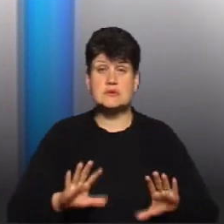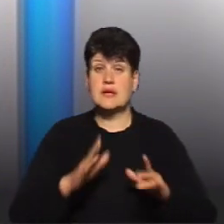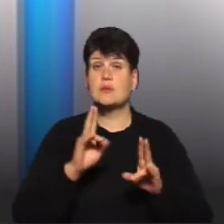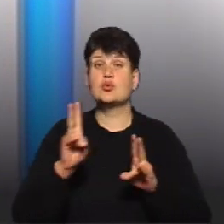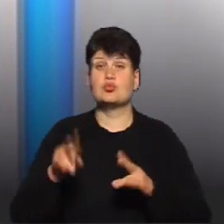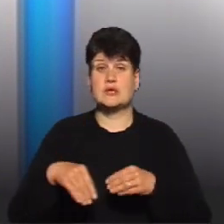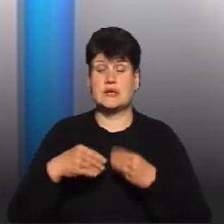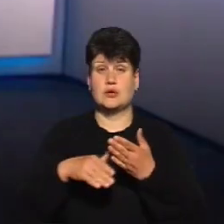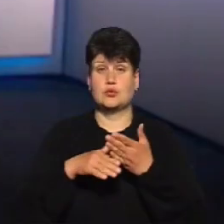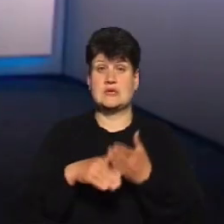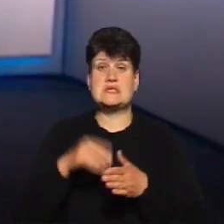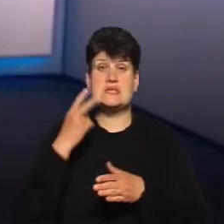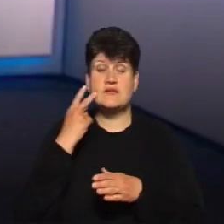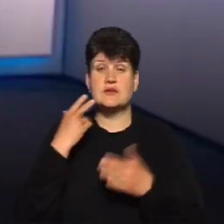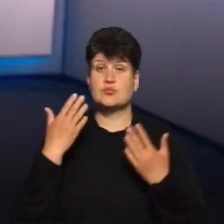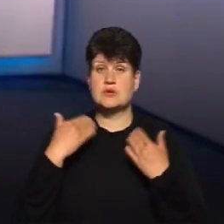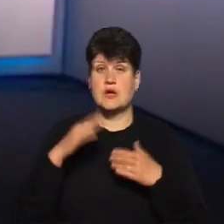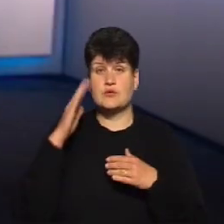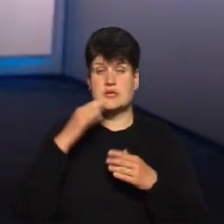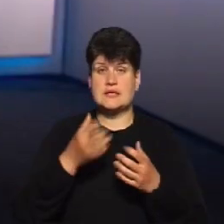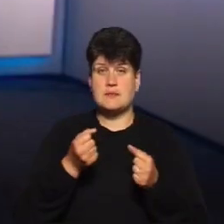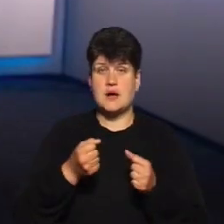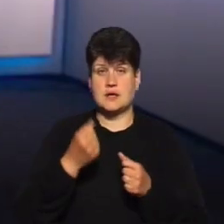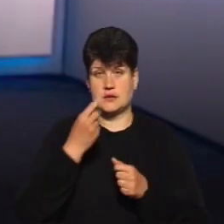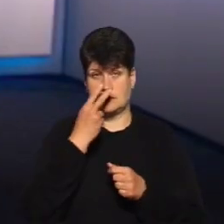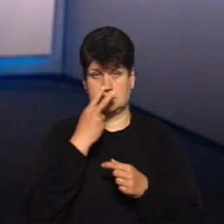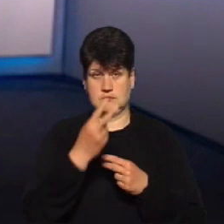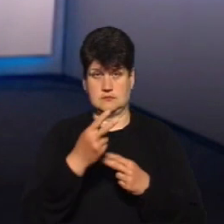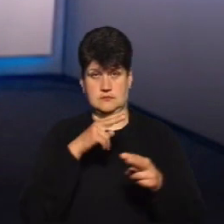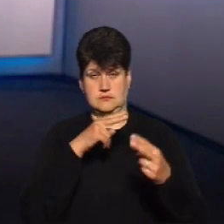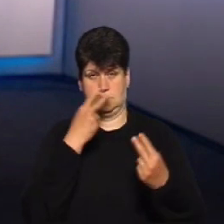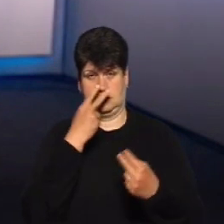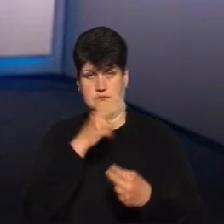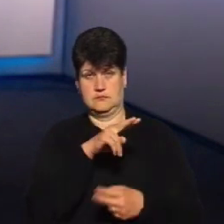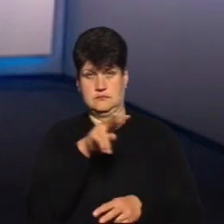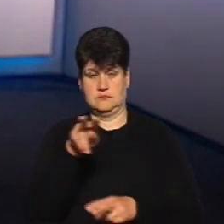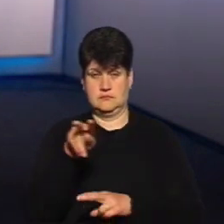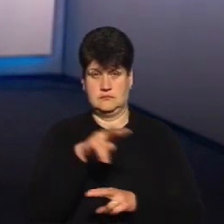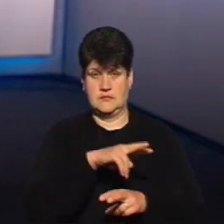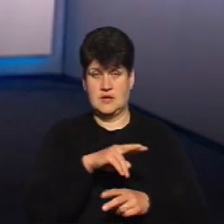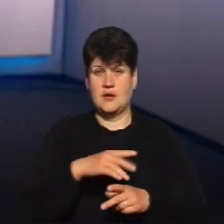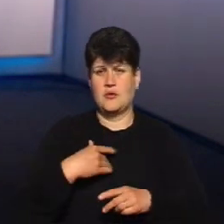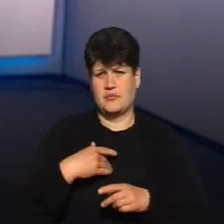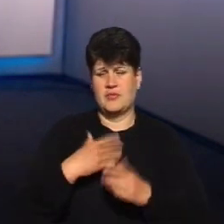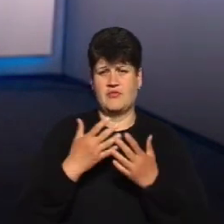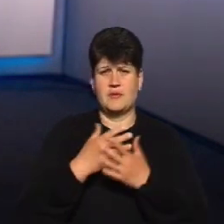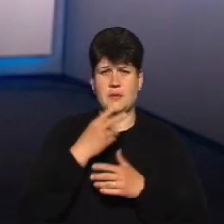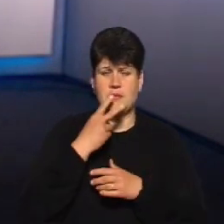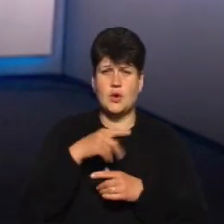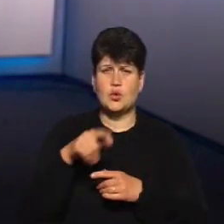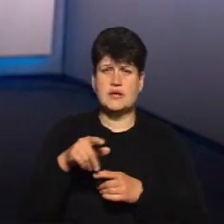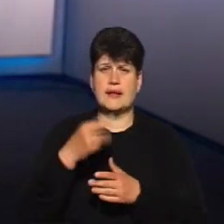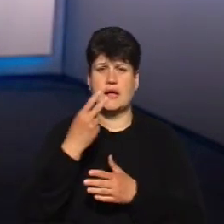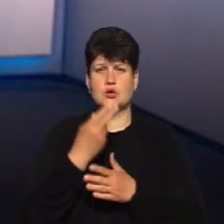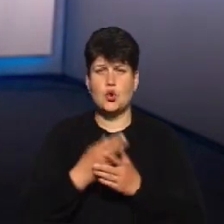Завжди відпочиваючи на воді, тримайте один одного в полі зору, тому що насправді, от, хоча ми собі там в фільмах бачили, що людина, яка топиться, вона